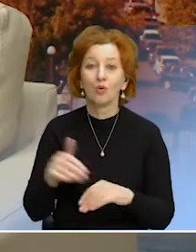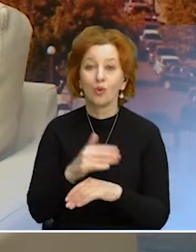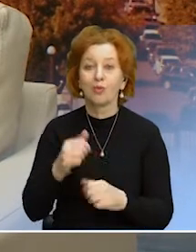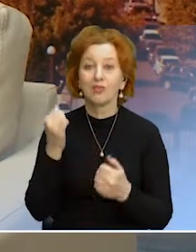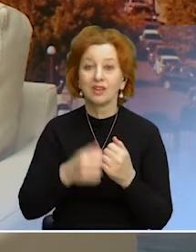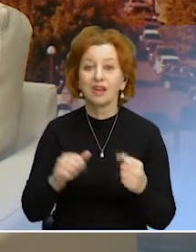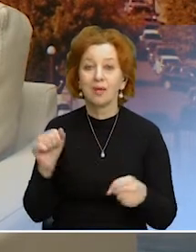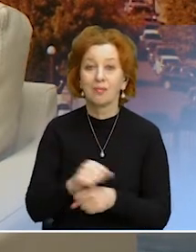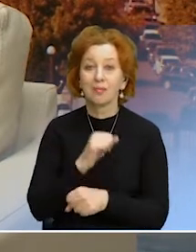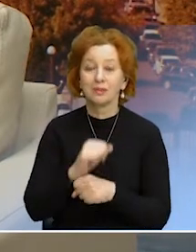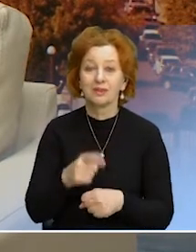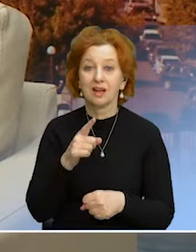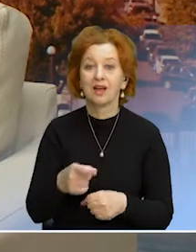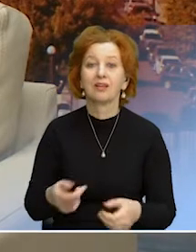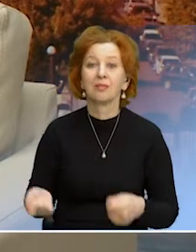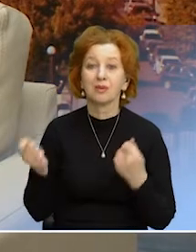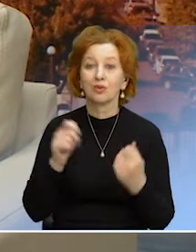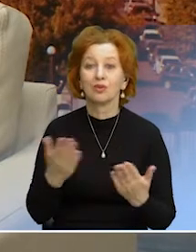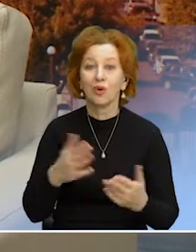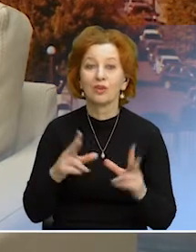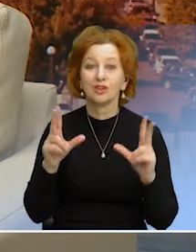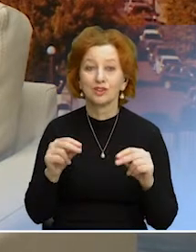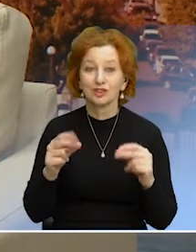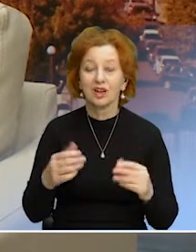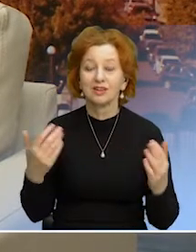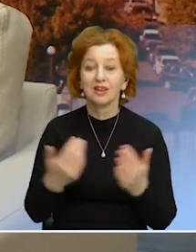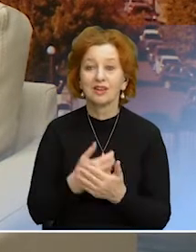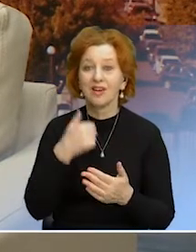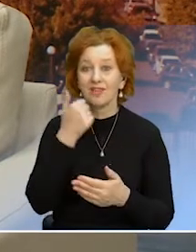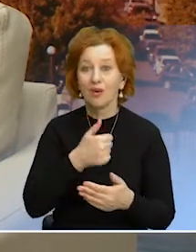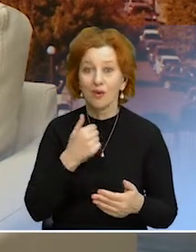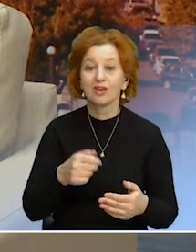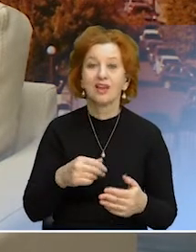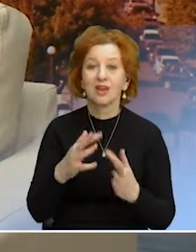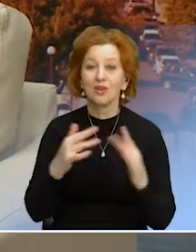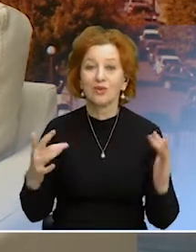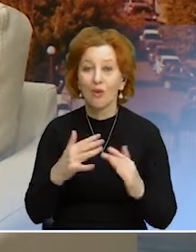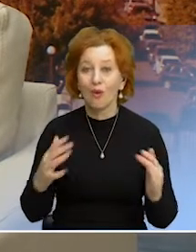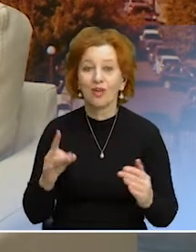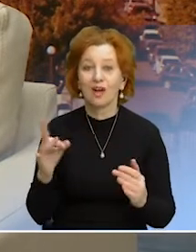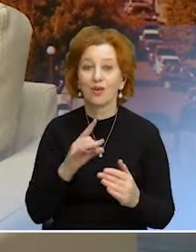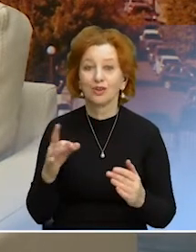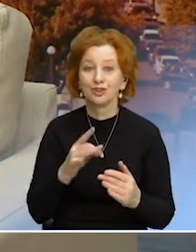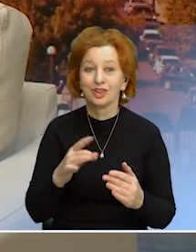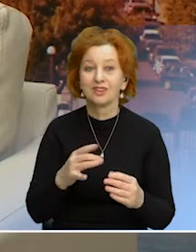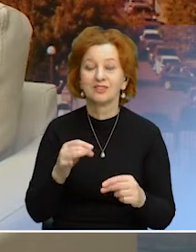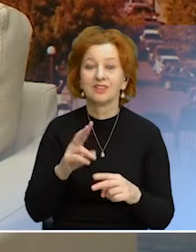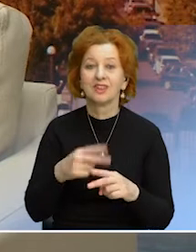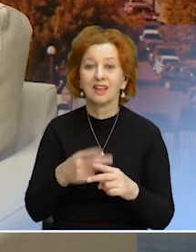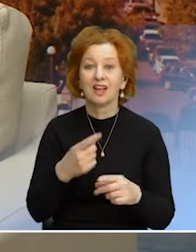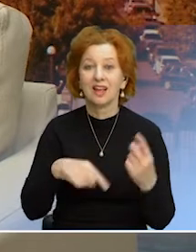победит. Оно привносит какое-то счастье в их жизнь, да, как новогодние елки рождественские. Это тоже какой-то элемент